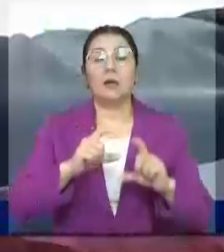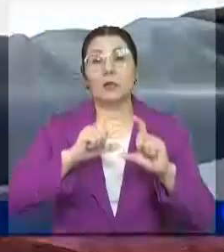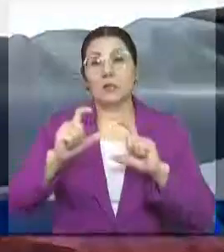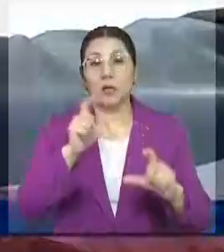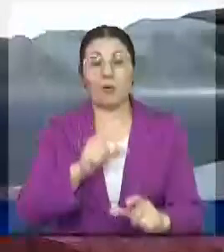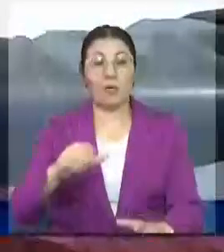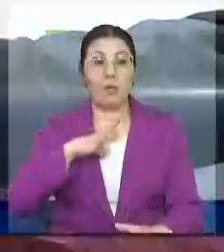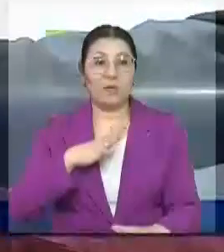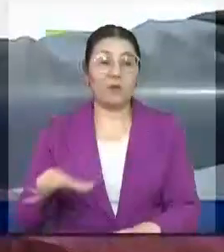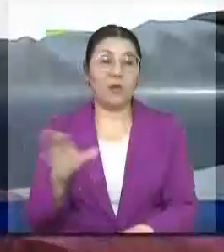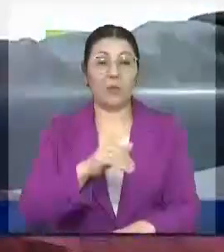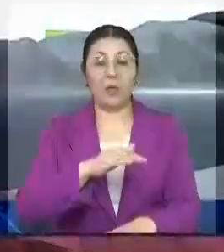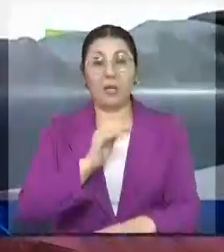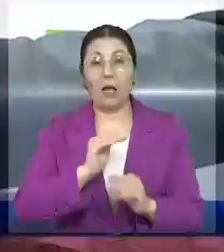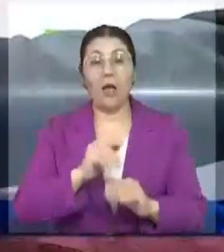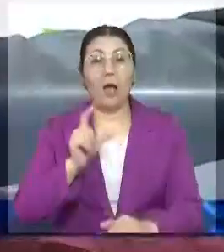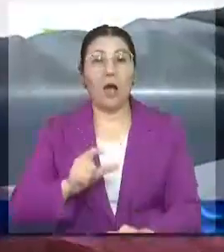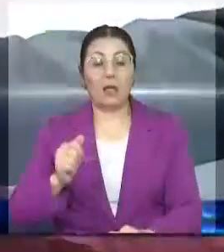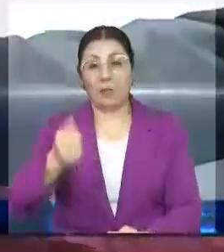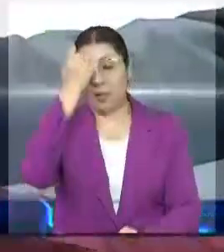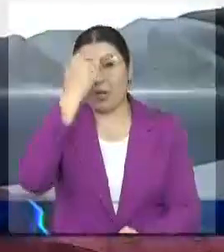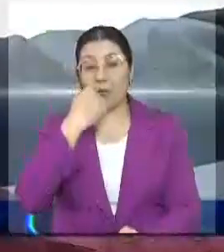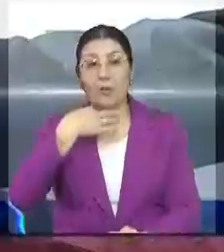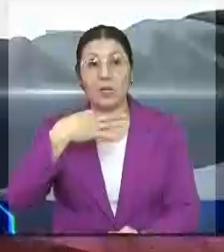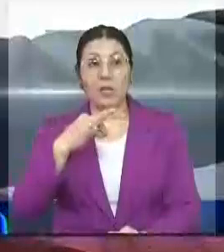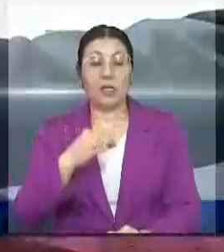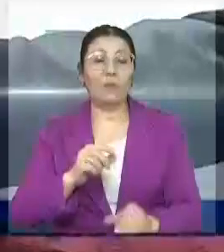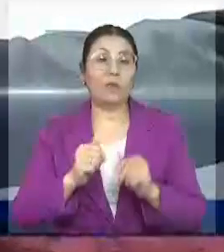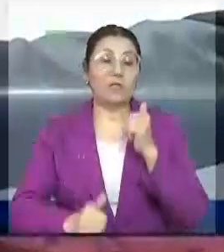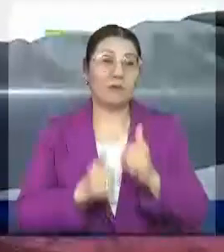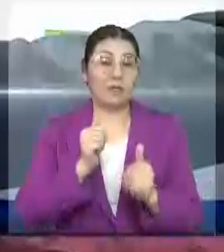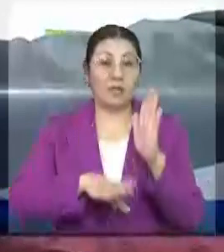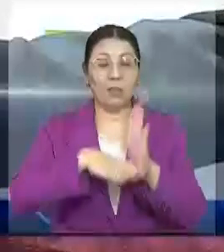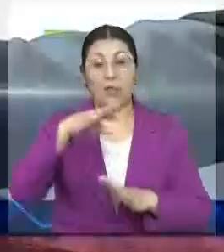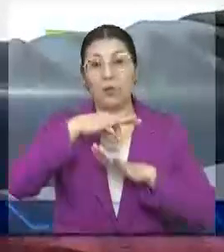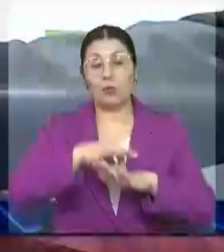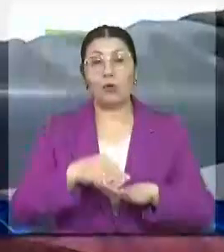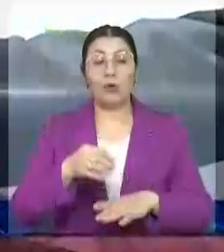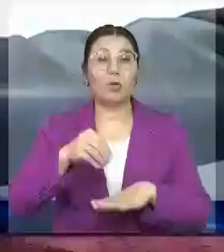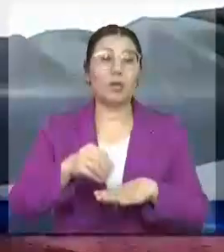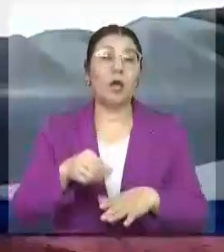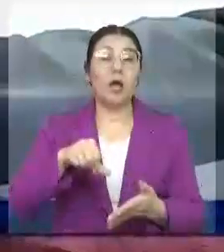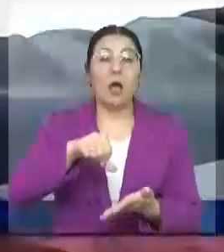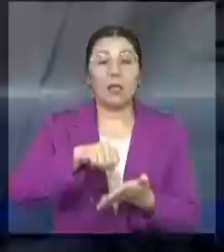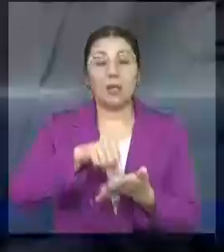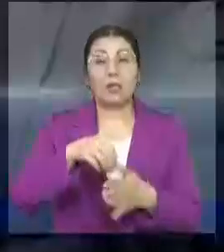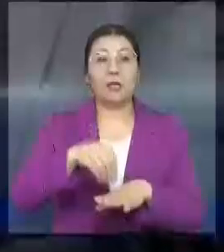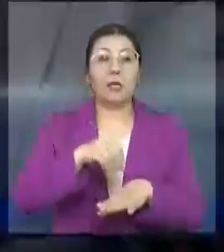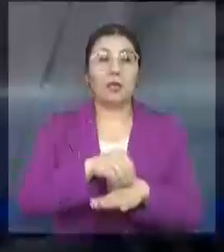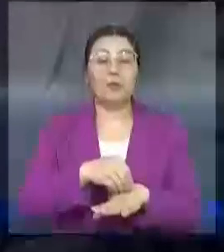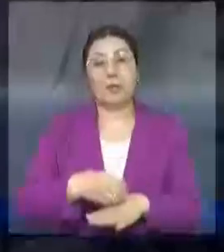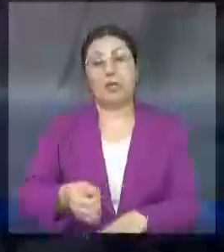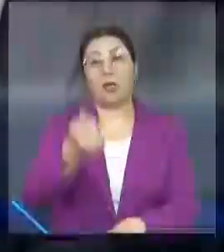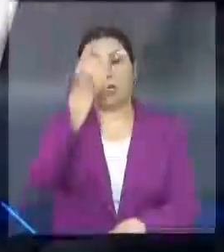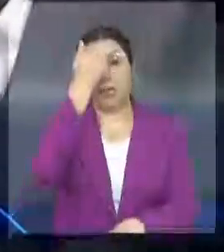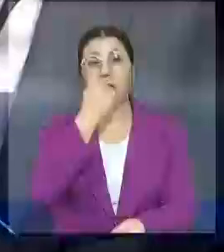қатысқан әр жанға алғысым шексіз. Жарыстың жоғары деңгейде өтуіне өзіндік үлес қосқан облыс әкімдігіне ерекше рахмет. Фестивальдің